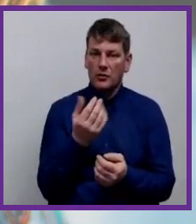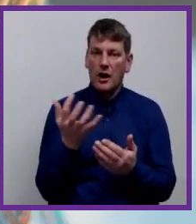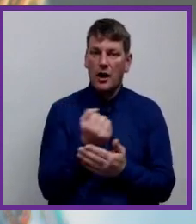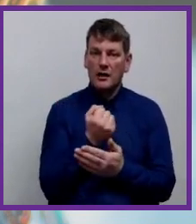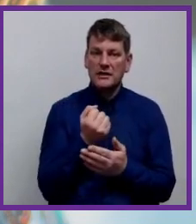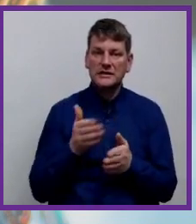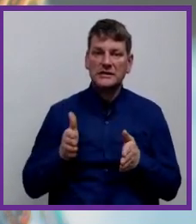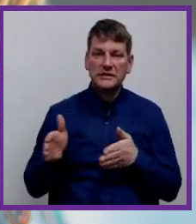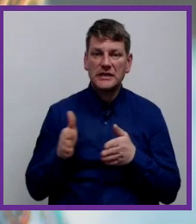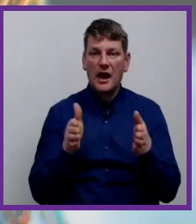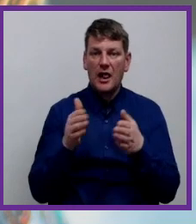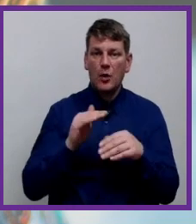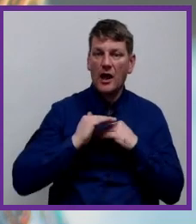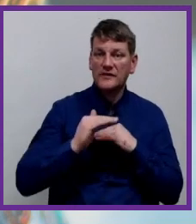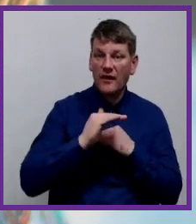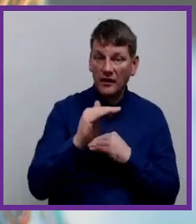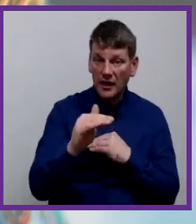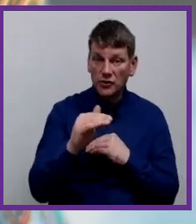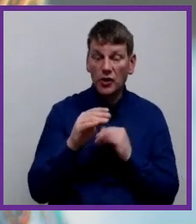ceļu asfaltēšanu un